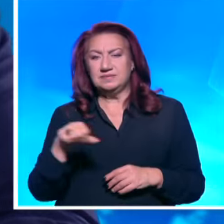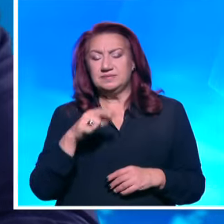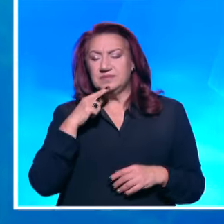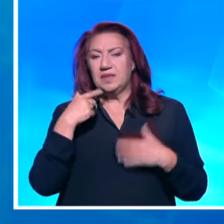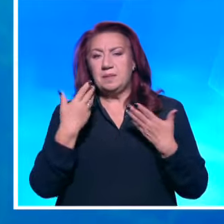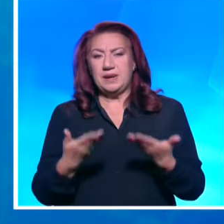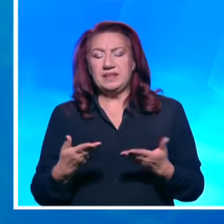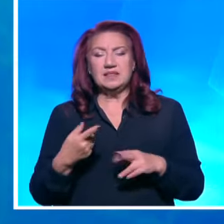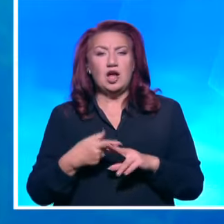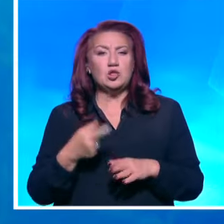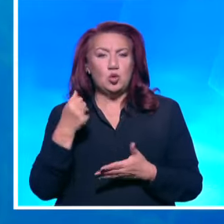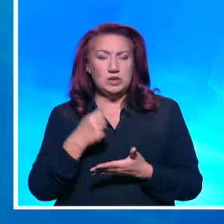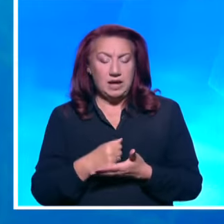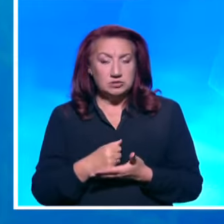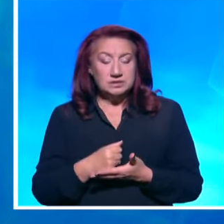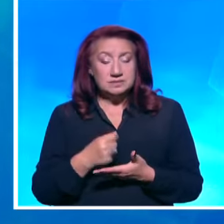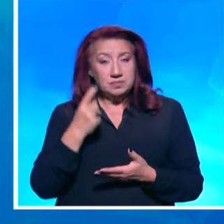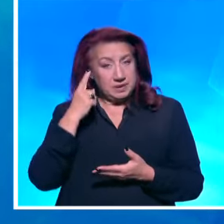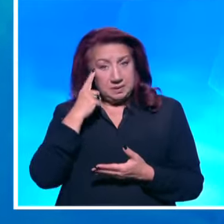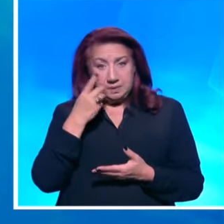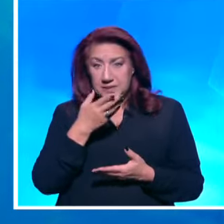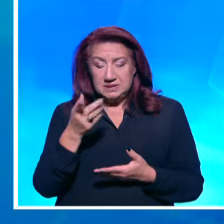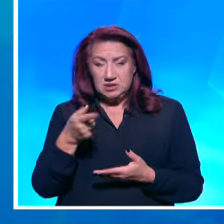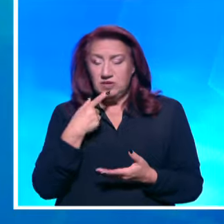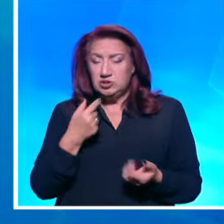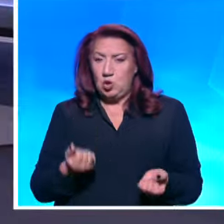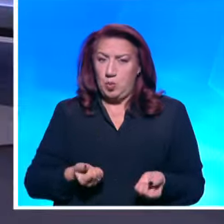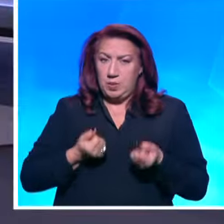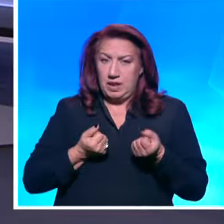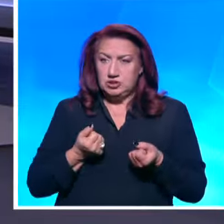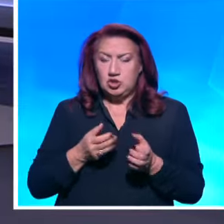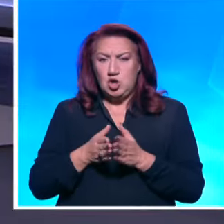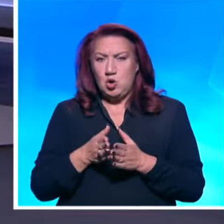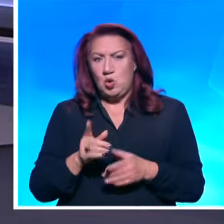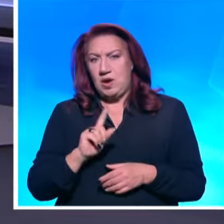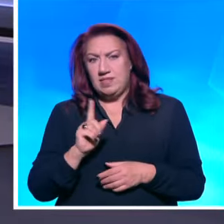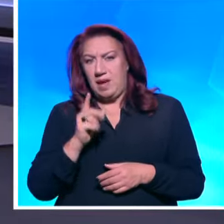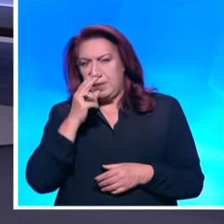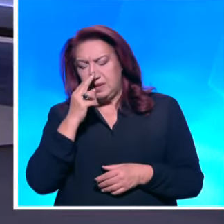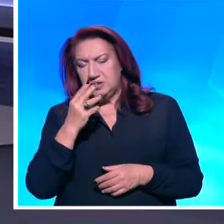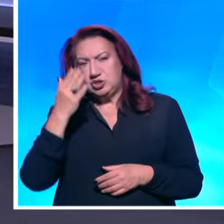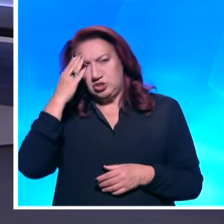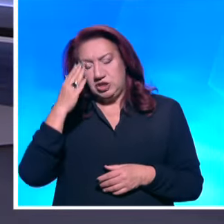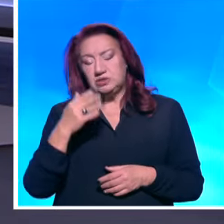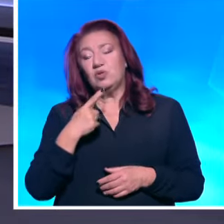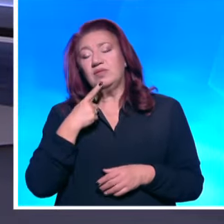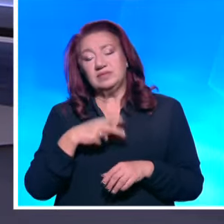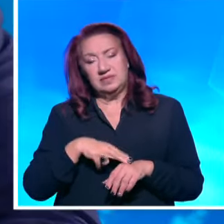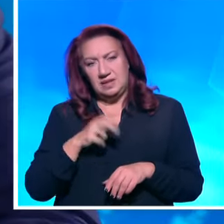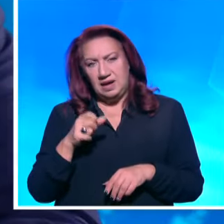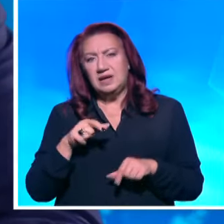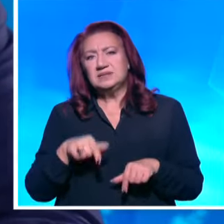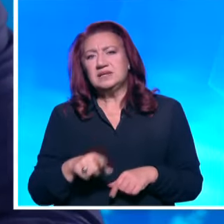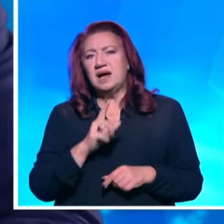нотариус тоест смятате ли че това ще ги сплаши да не лъже свидетелстват абсолюно абсолютно той ще ги респектира защото сега всеки